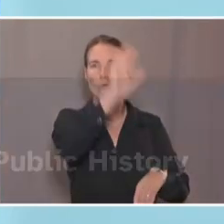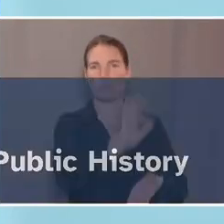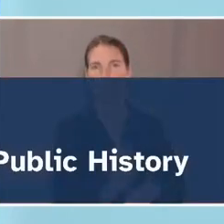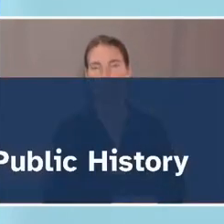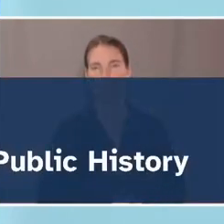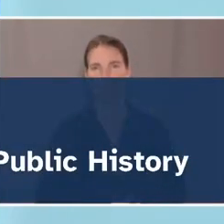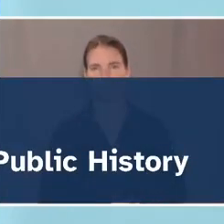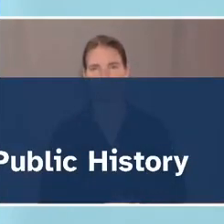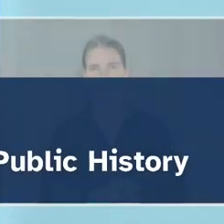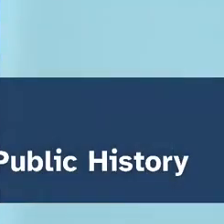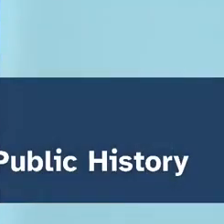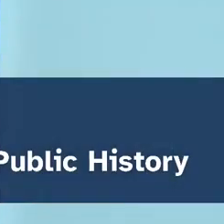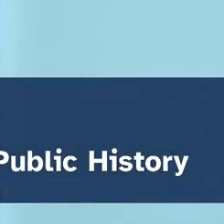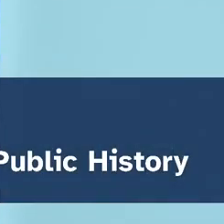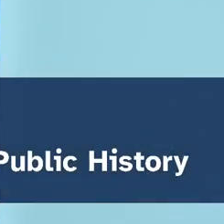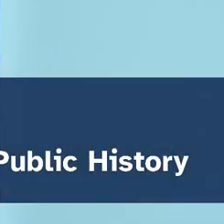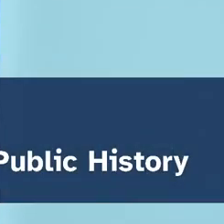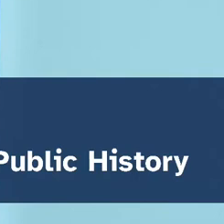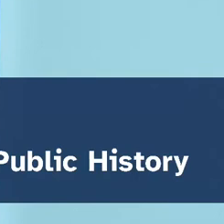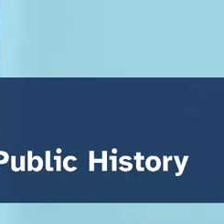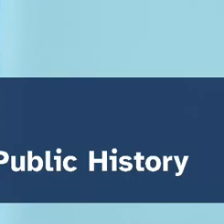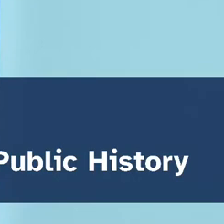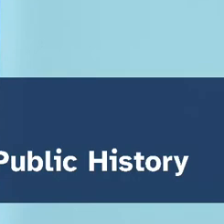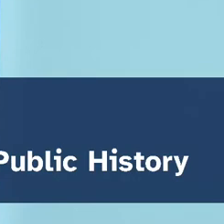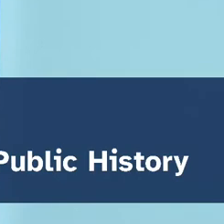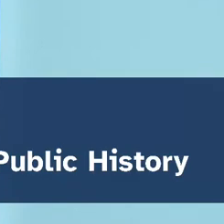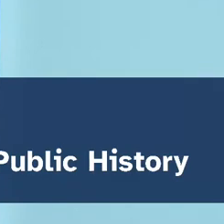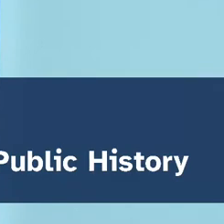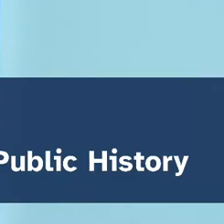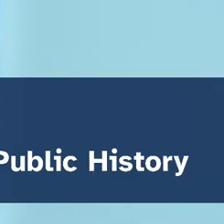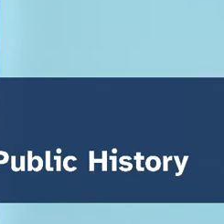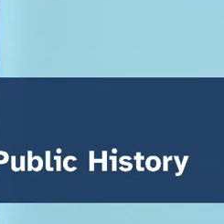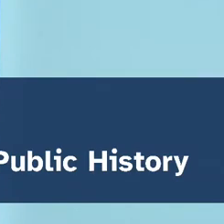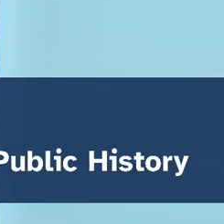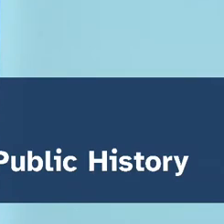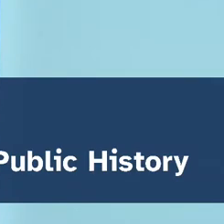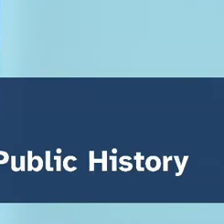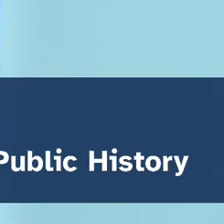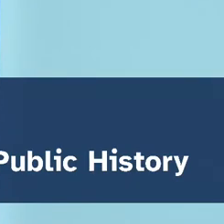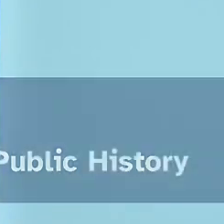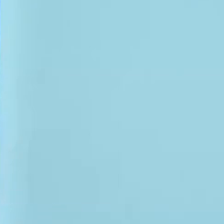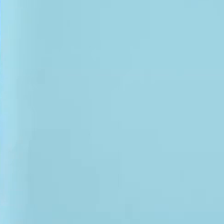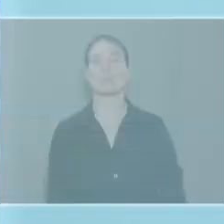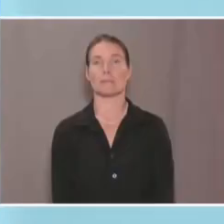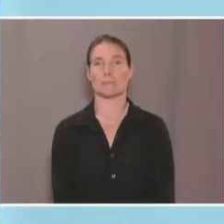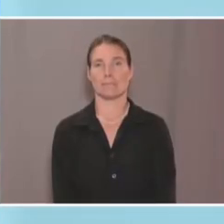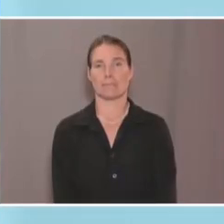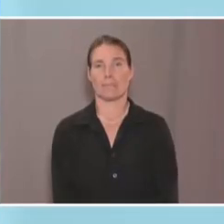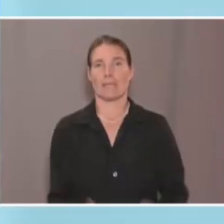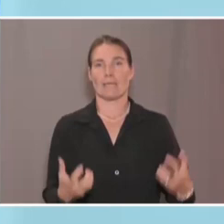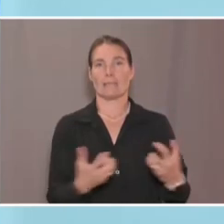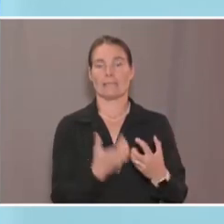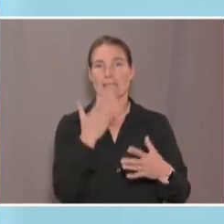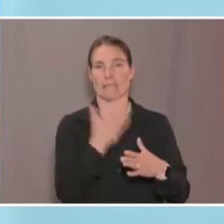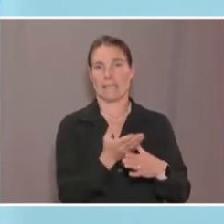Der ersten PH in Schleswig-Holstein, ja der ersten PH überhaupt. Das Kriegsende war